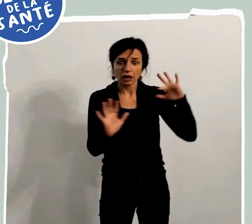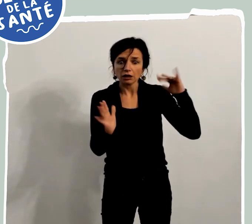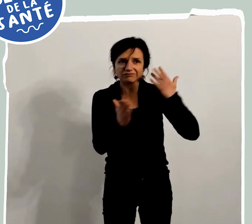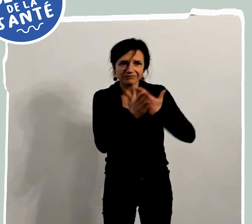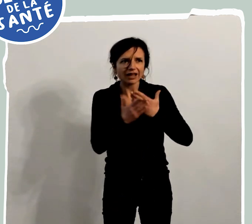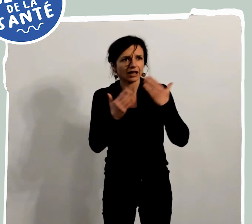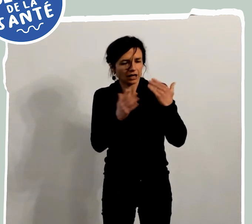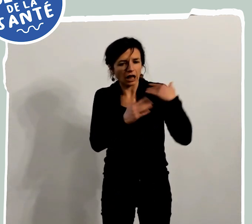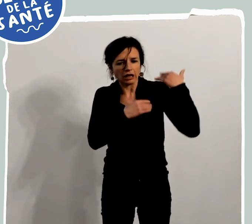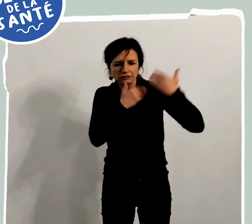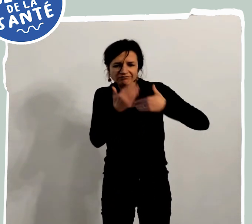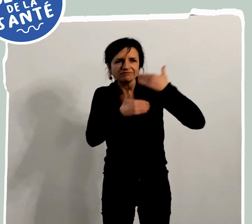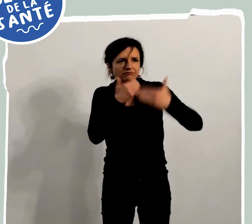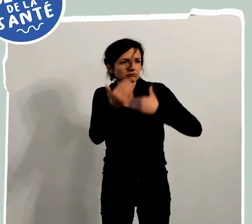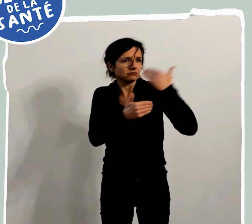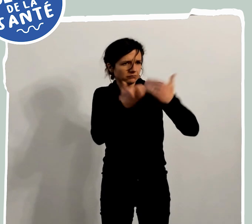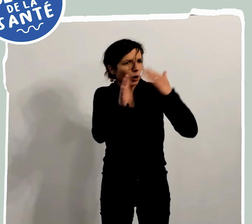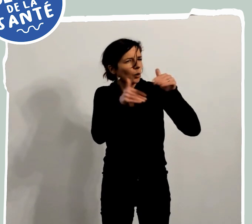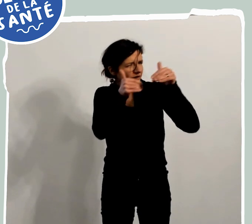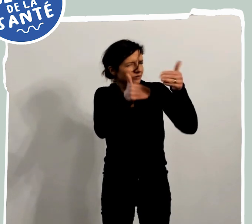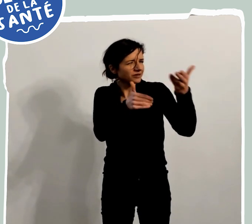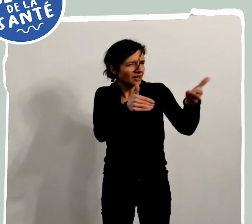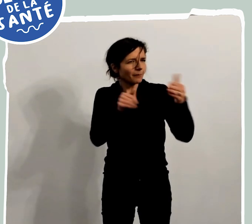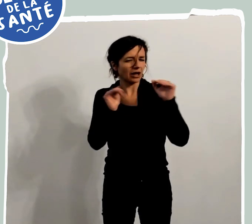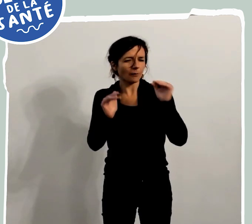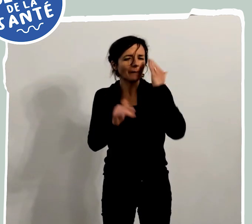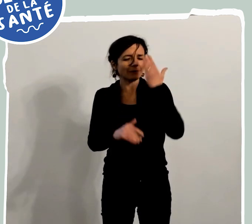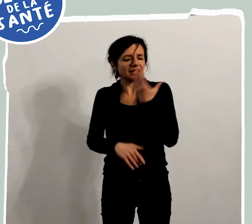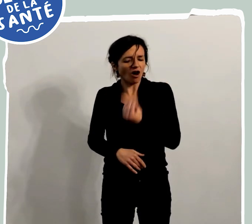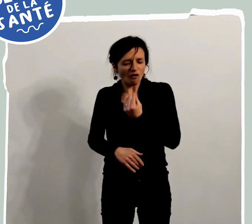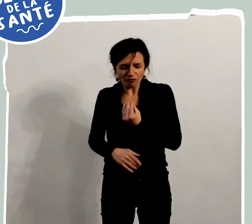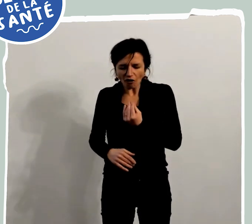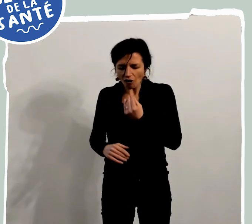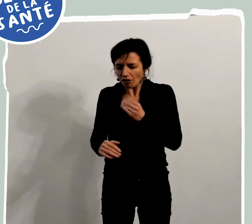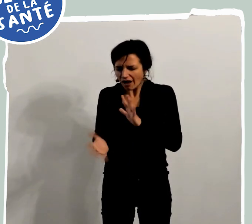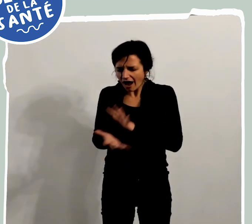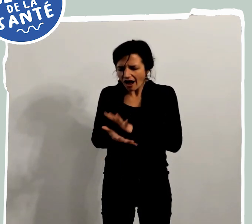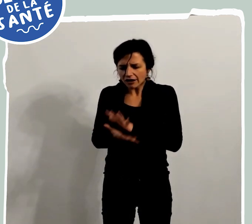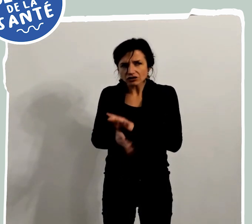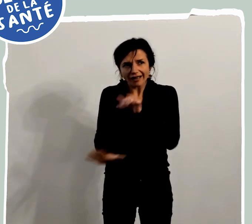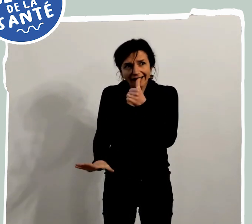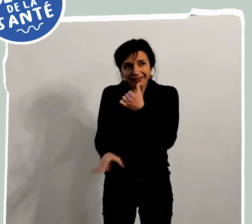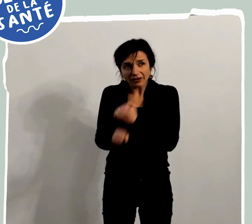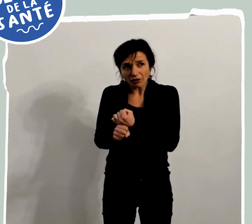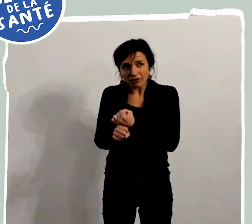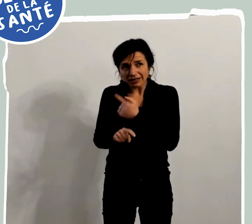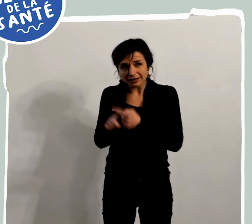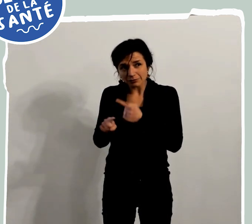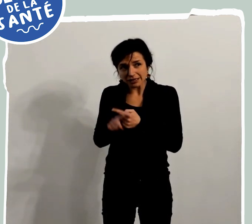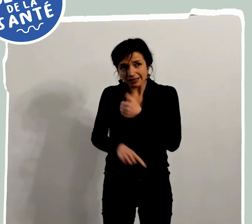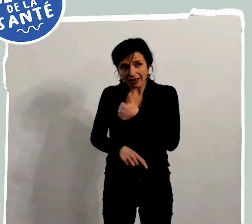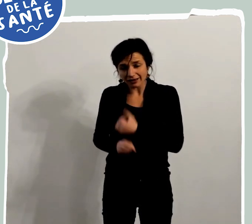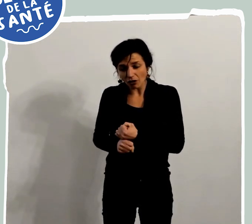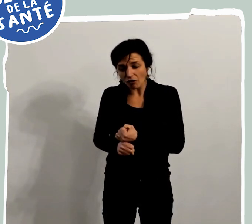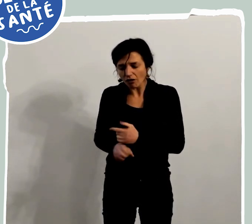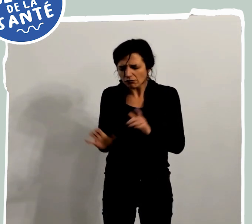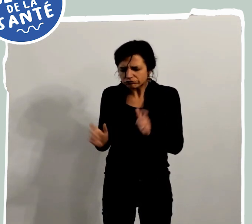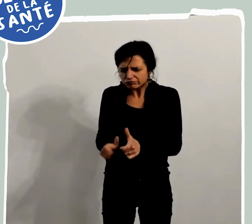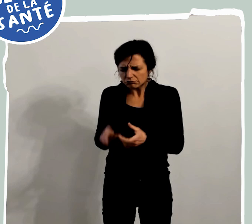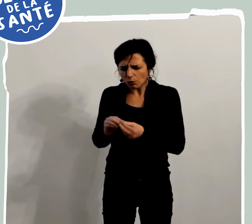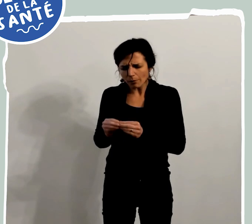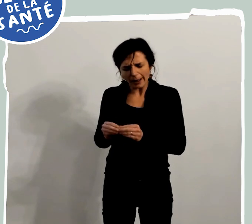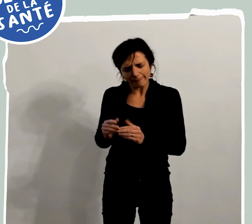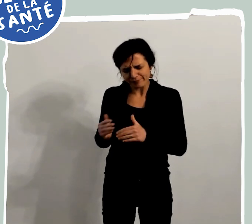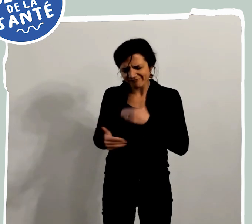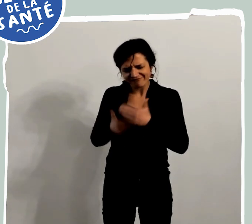personnes qui disent que vous exagérez. Mais quand on a un enfant et qu'on détecte à l'âge de 1 an et demi qui ne se développe pas correctement et